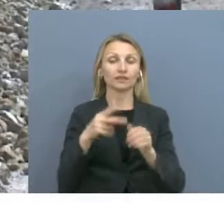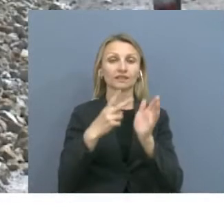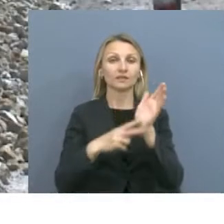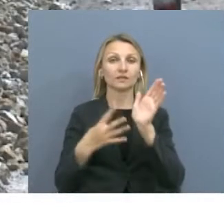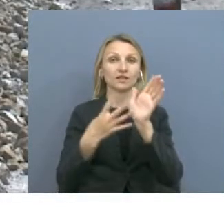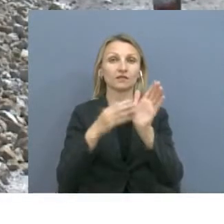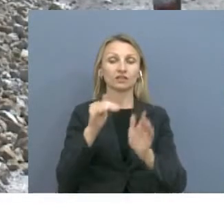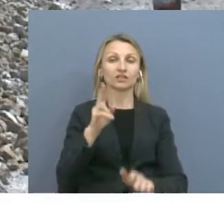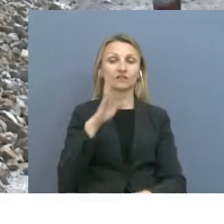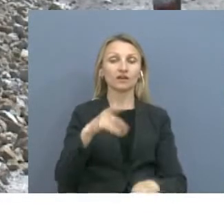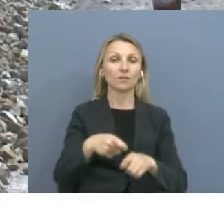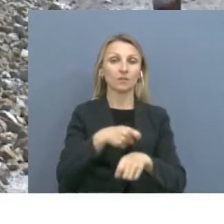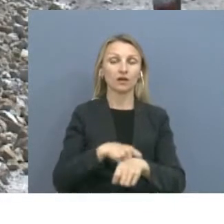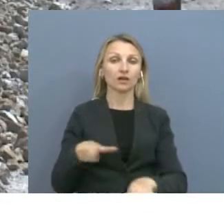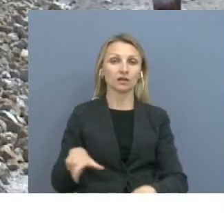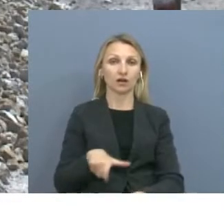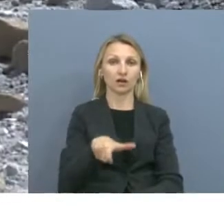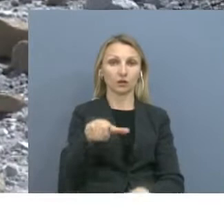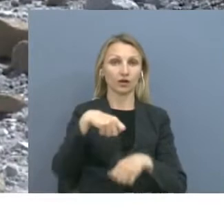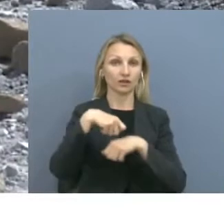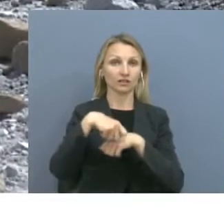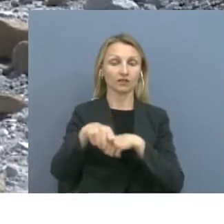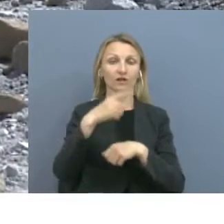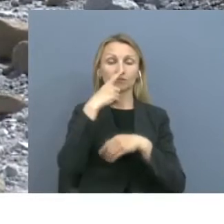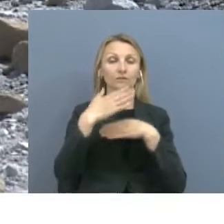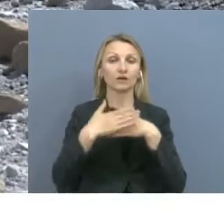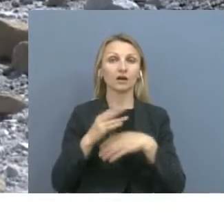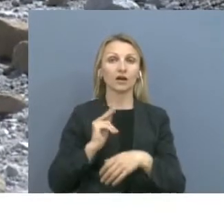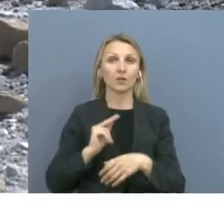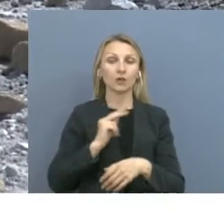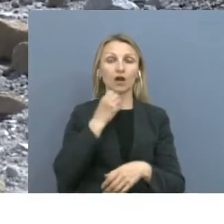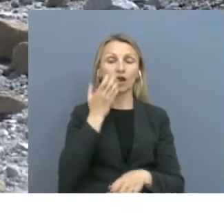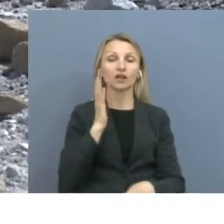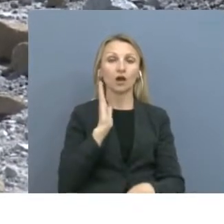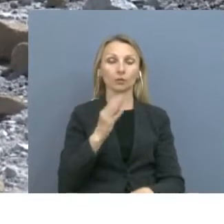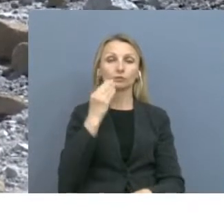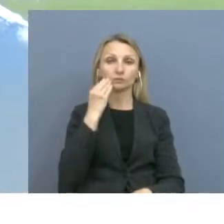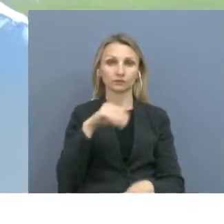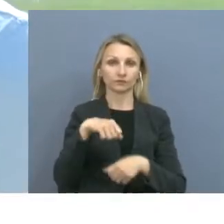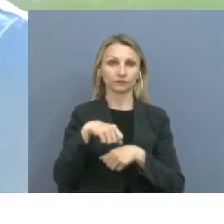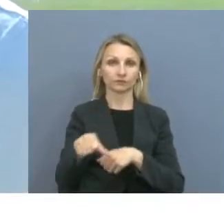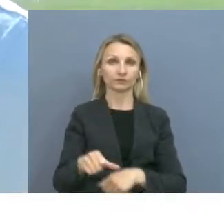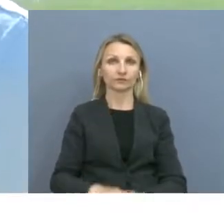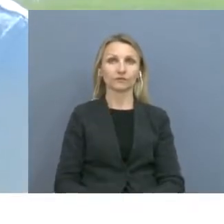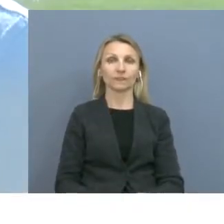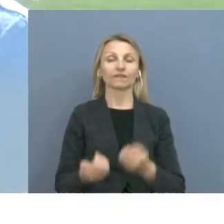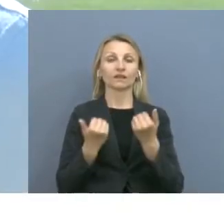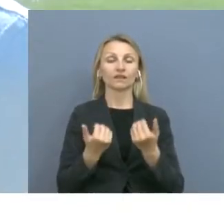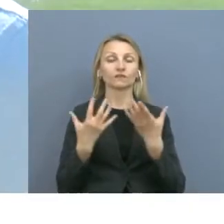79 тысяч квадратных метров дорожного полотна. Это предварительная работа перед асфальтобетонным покрытием. На сегодняшний